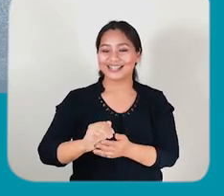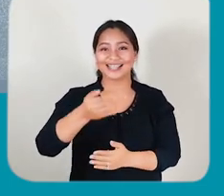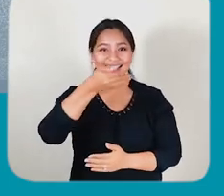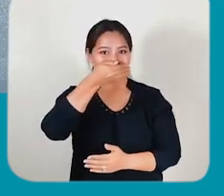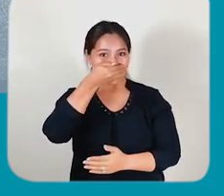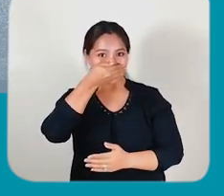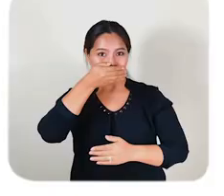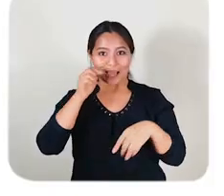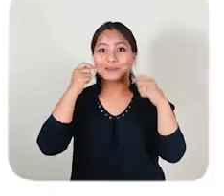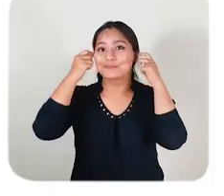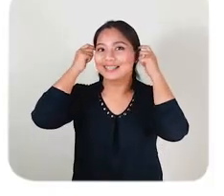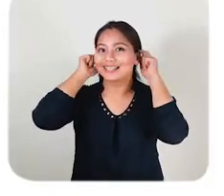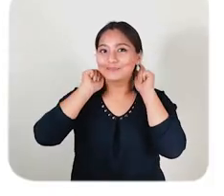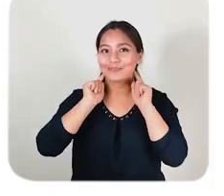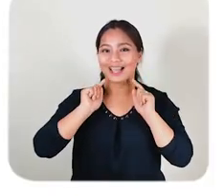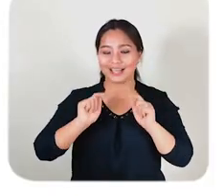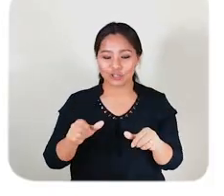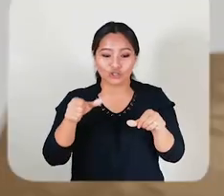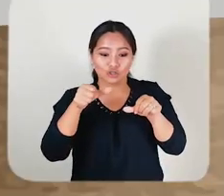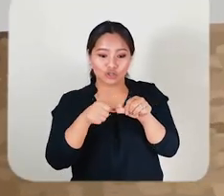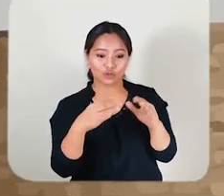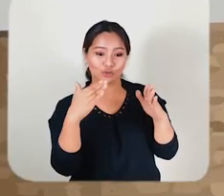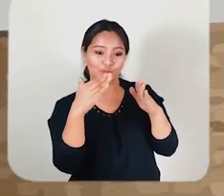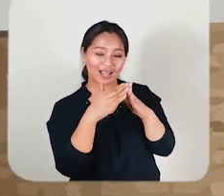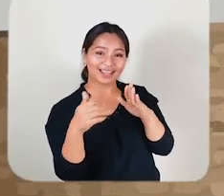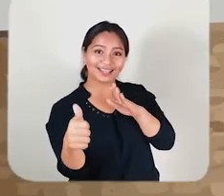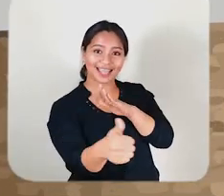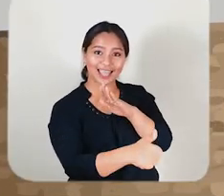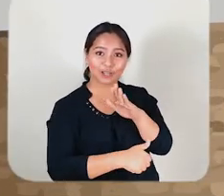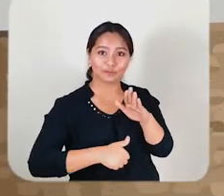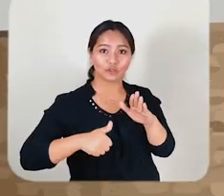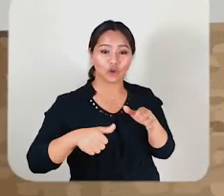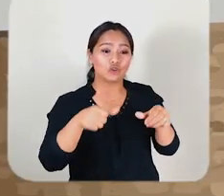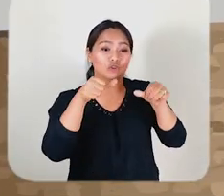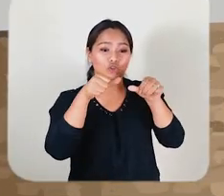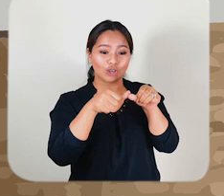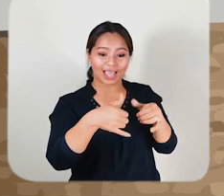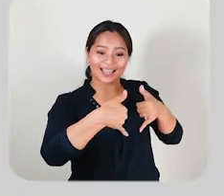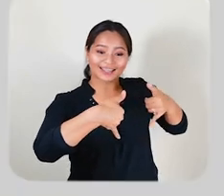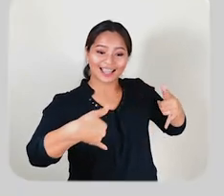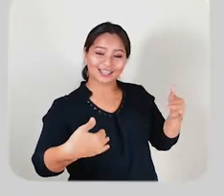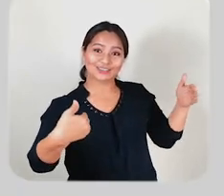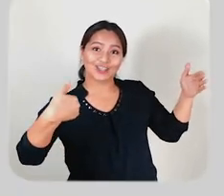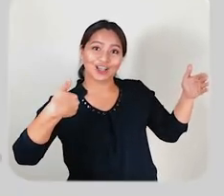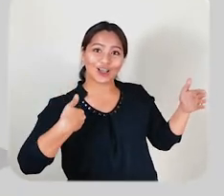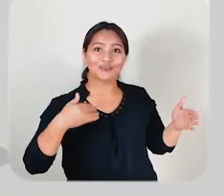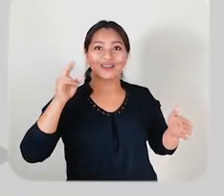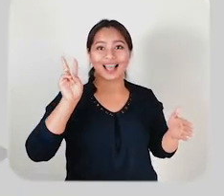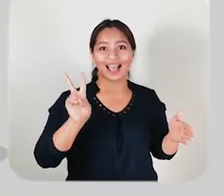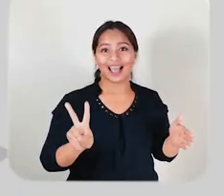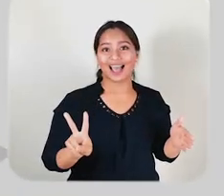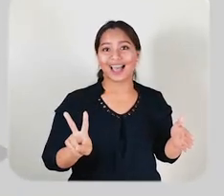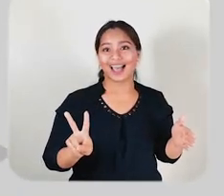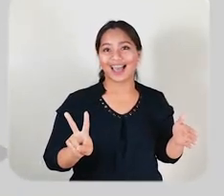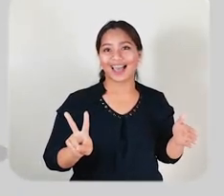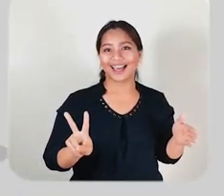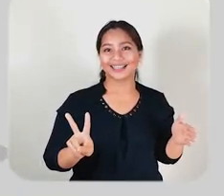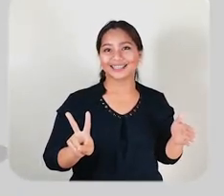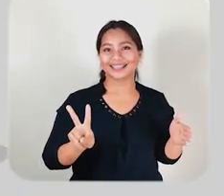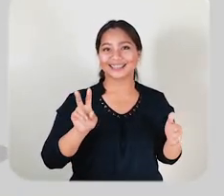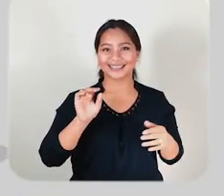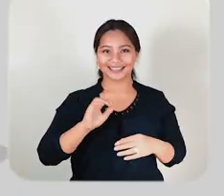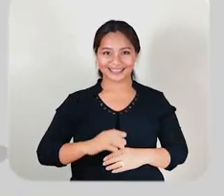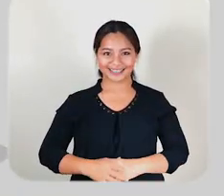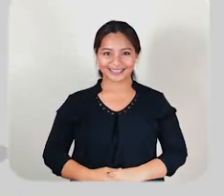มือใส่ผ้าปิดปากอยู่บ้านเก็บตัวอยู่ห่างกันสองวา